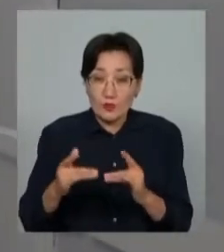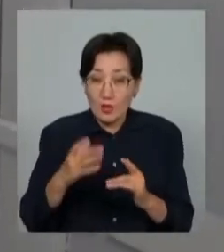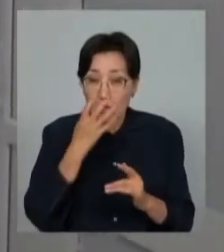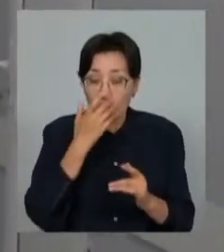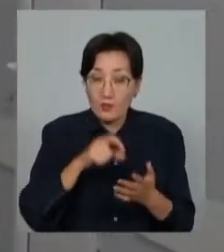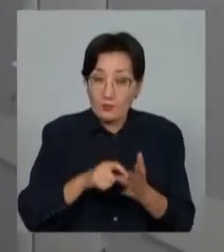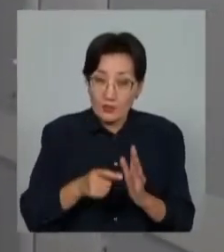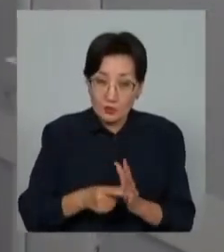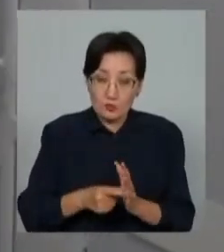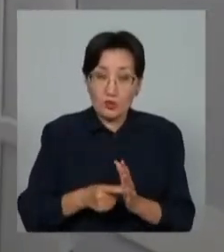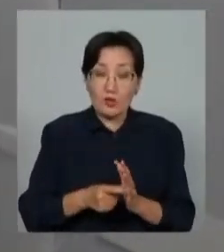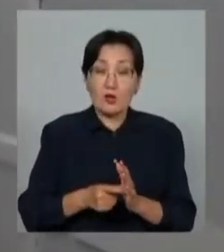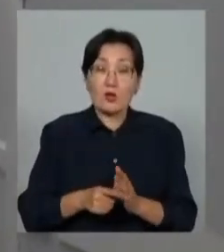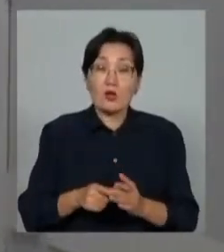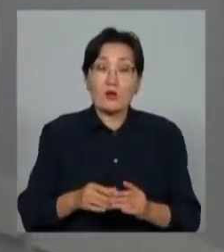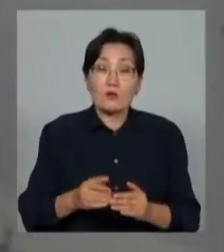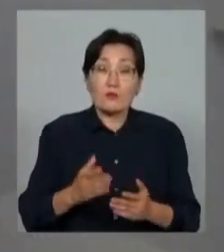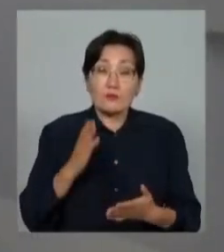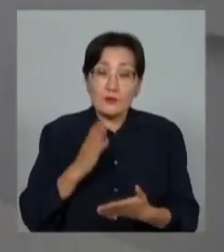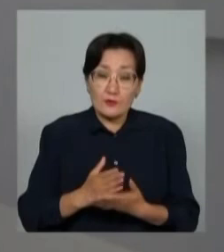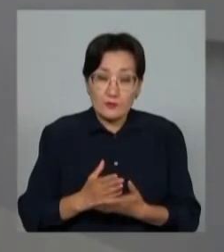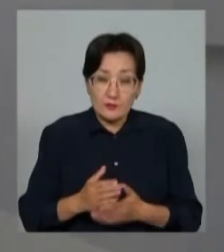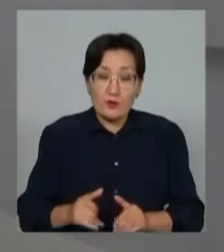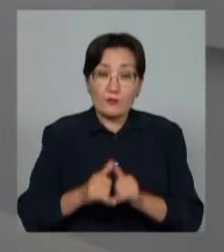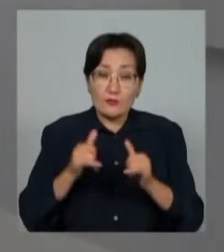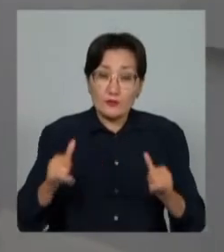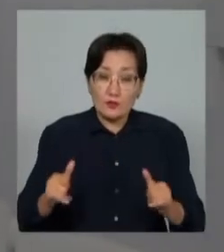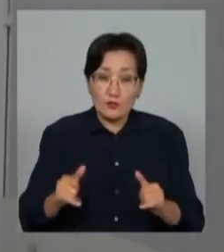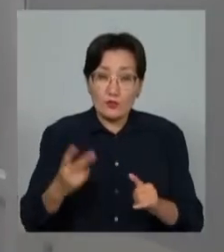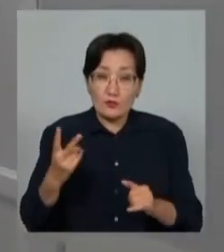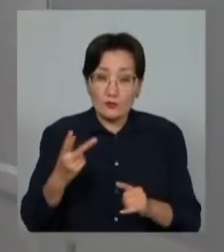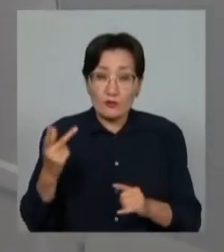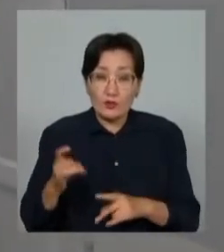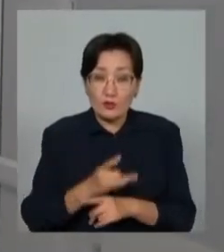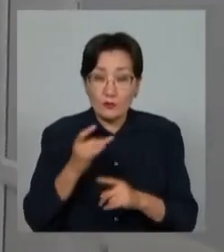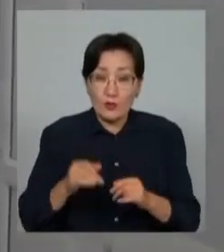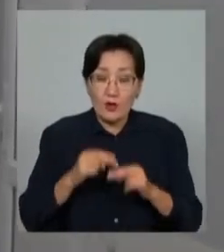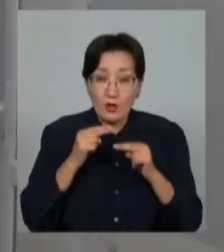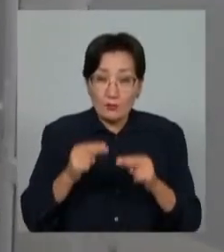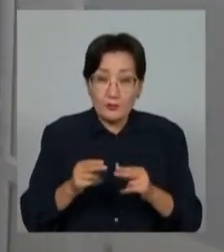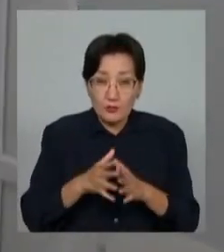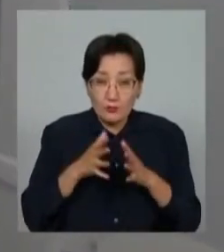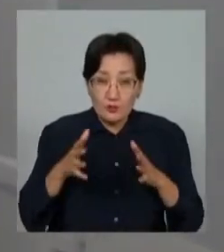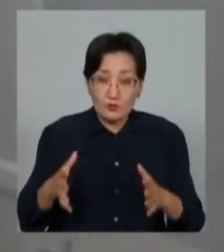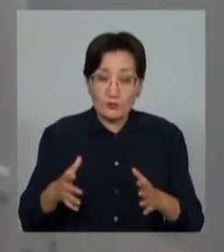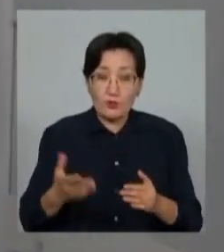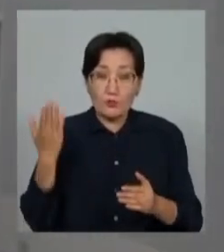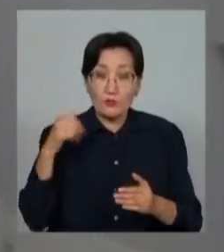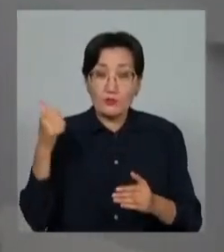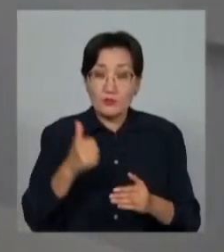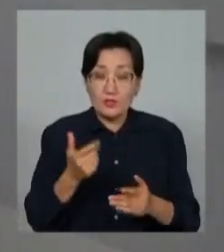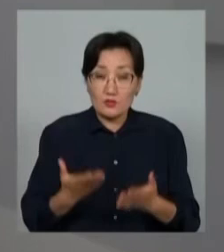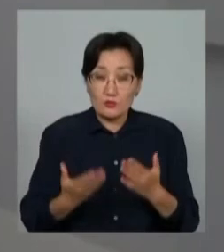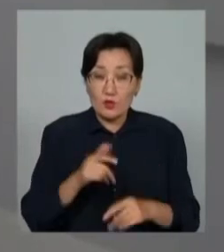реанимационных. Отмечается очень большой прирост, можно сказать, вдвое-трое обращаемости стало больше. На прошлой неделе,